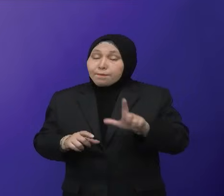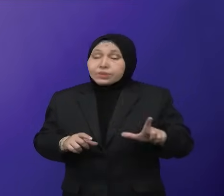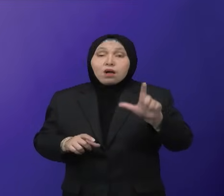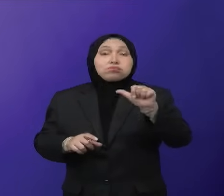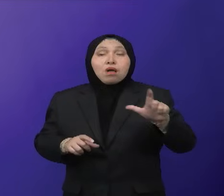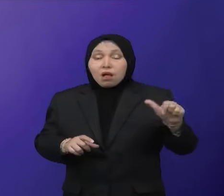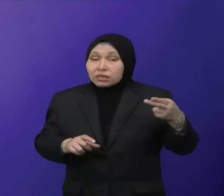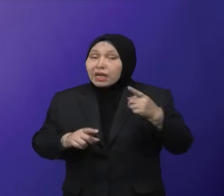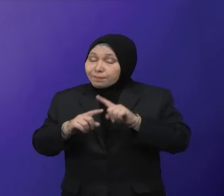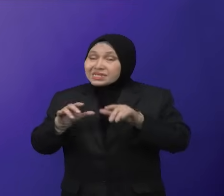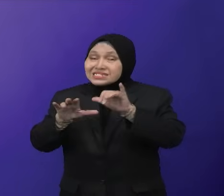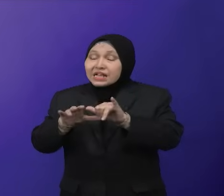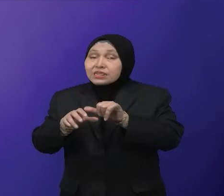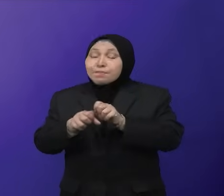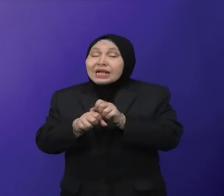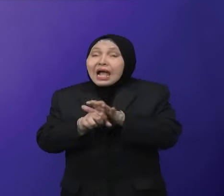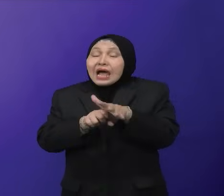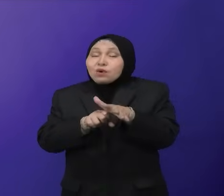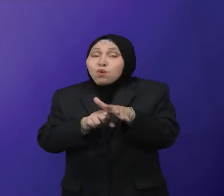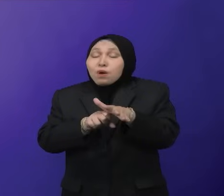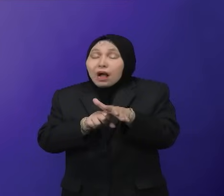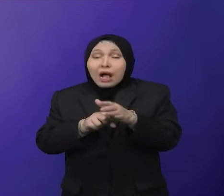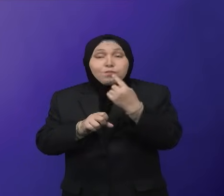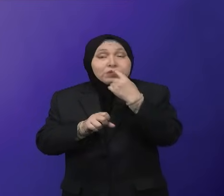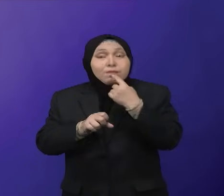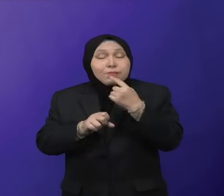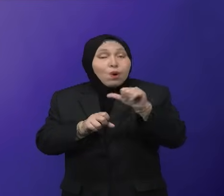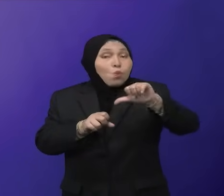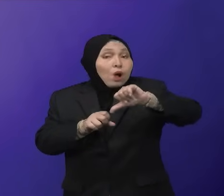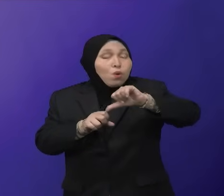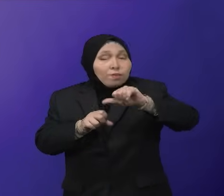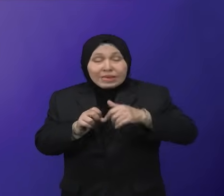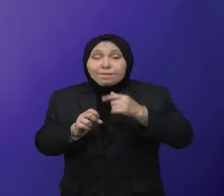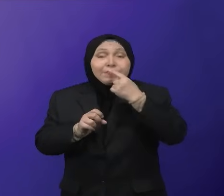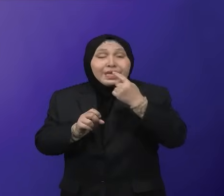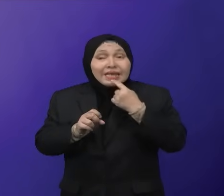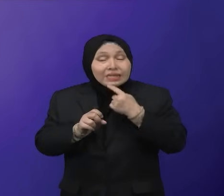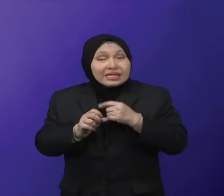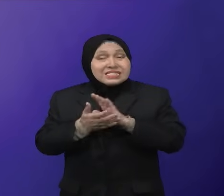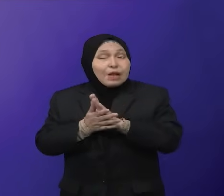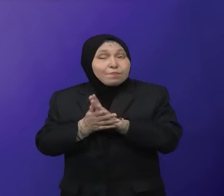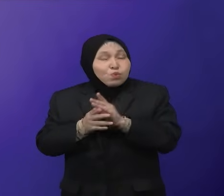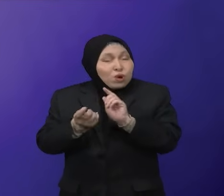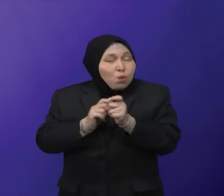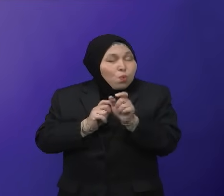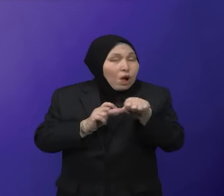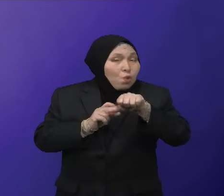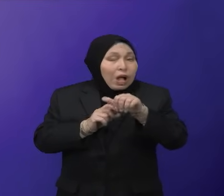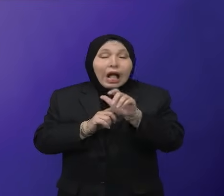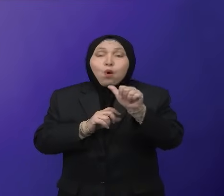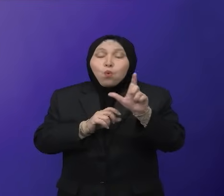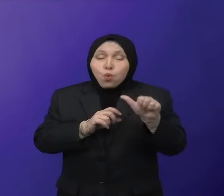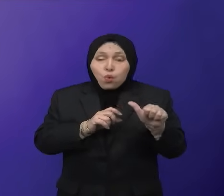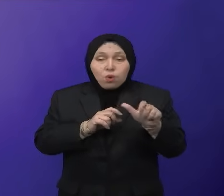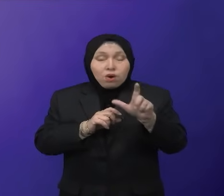Allah tapi masih lagi terpengaruh bunyi waw, bunyi bibir. Bila terpengaruh dengan bibir dia akan pergi waw sikit. Au, kenapa